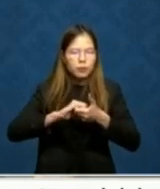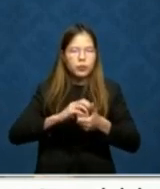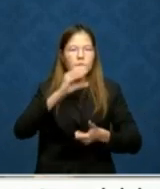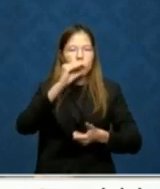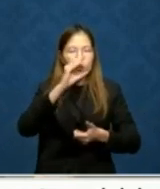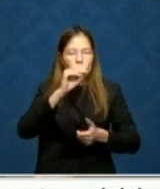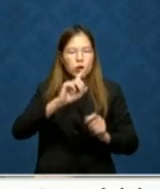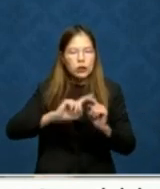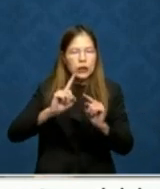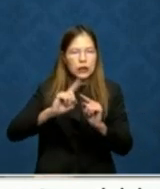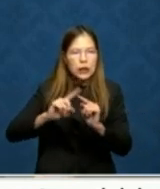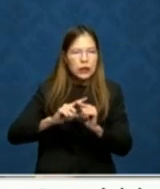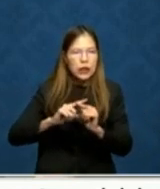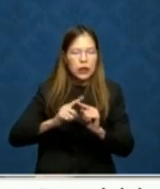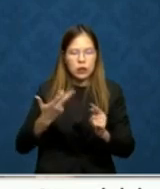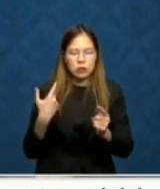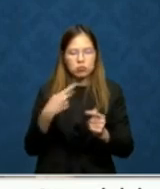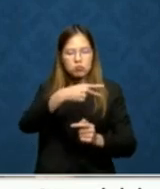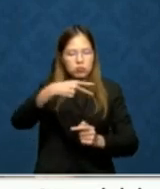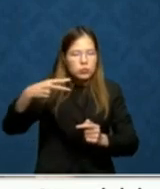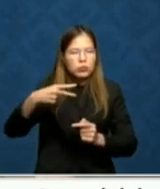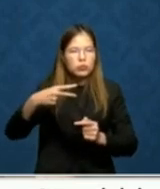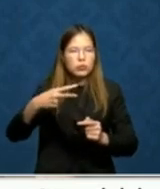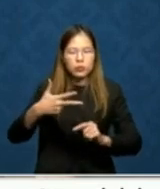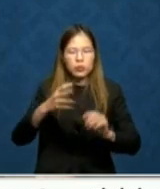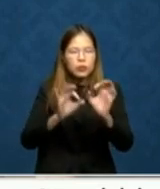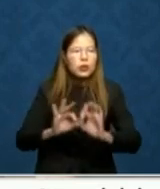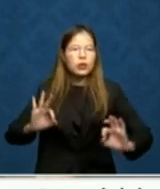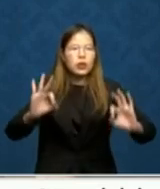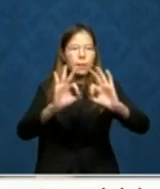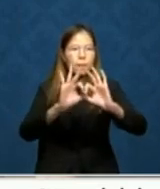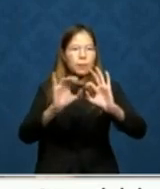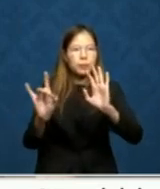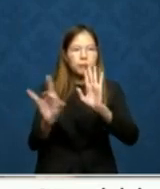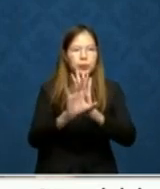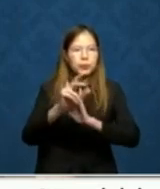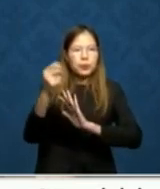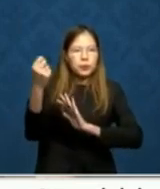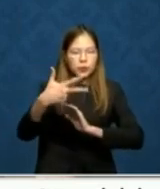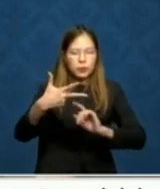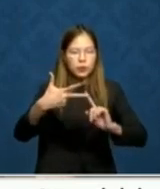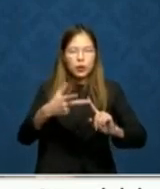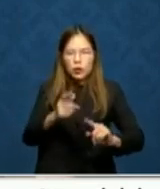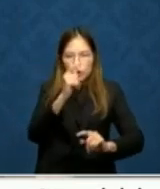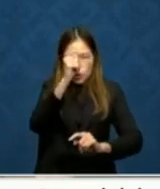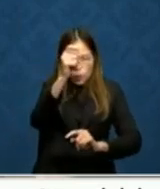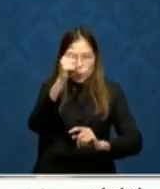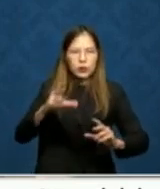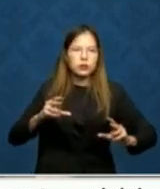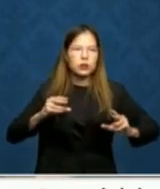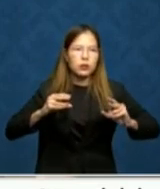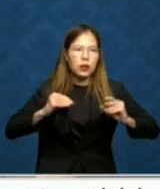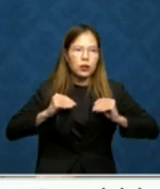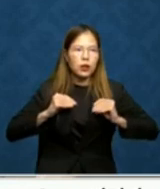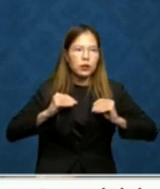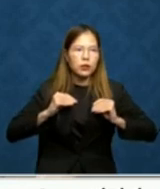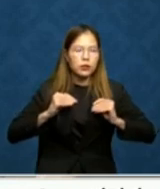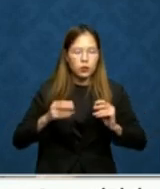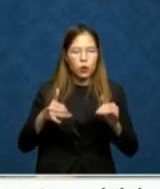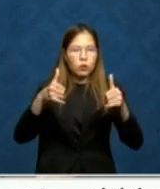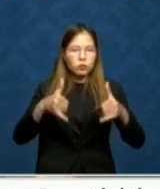าและอวัจนภาษาค่ะและสำคัญที่สุดคือข้อ3ค่ะเคารพการตัดสินใจของคู่ความสัมพัน